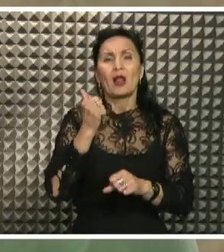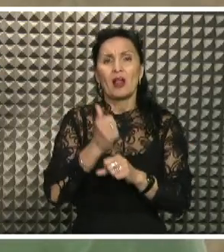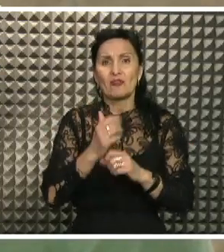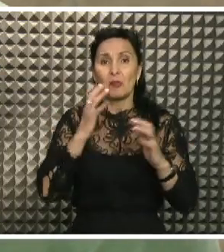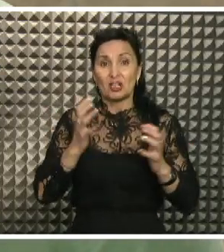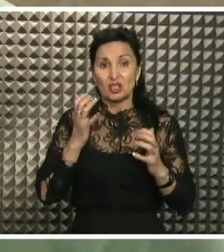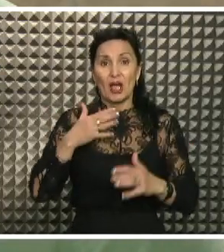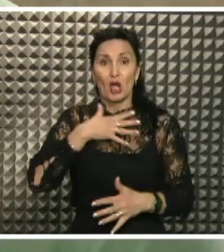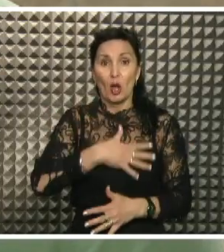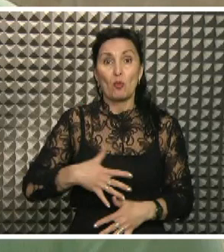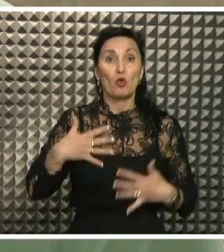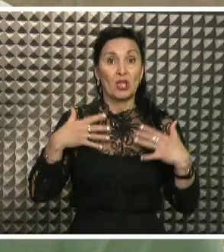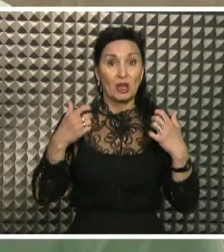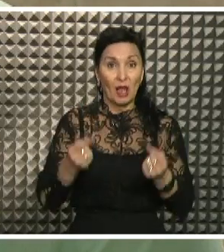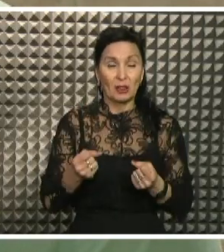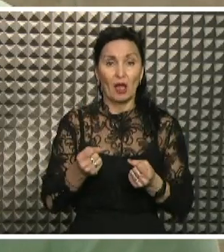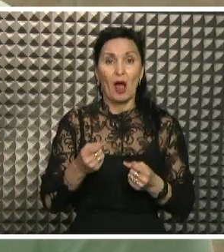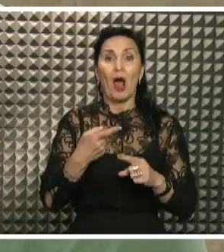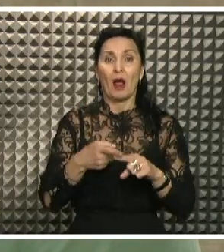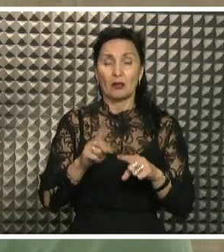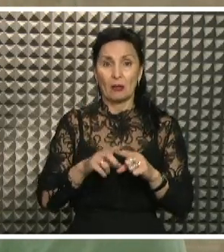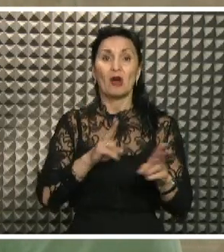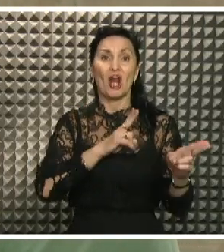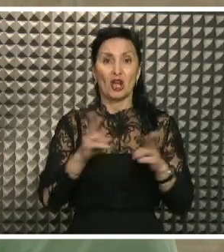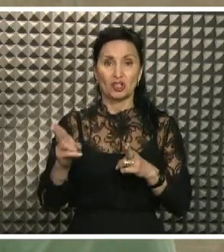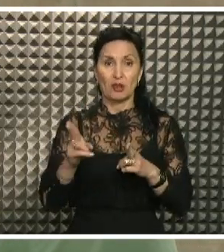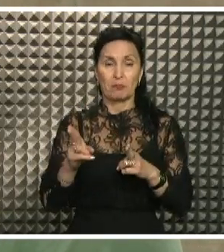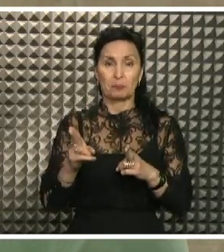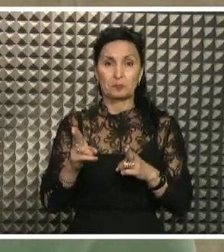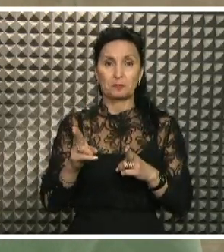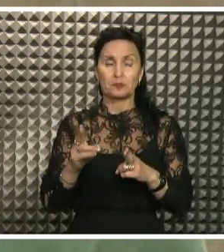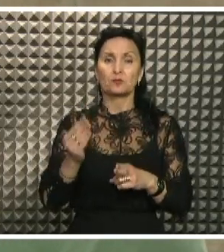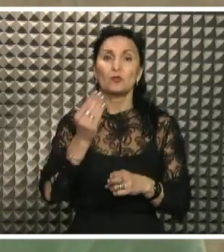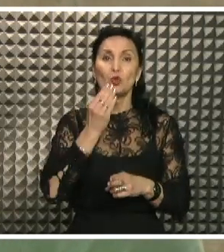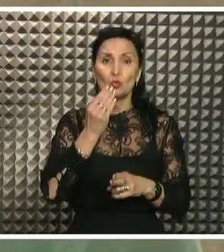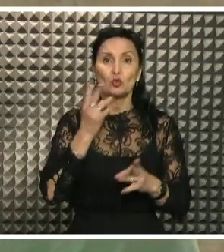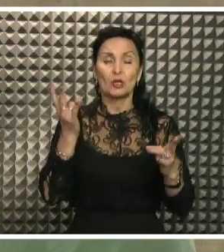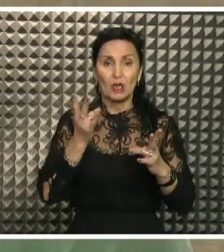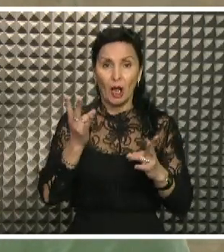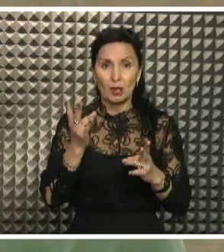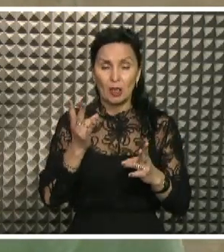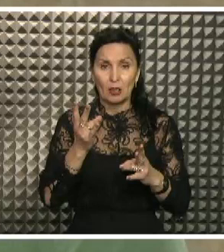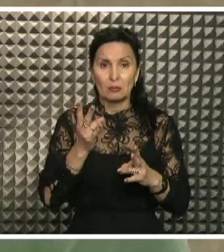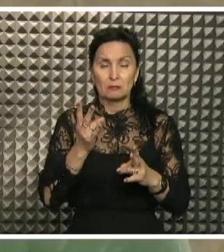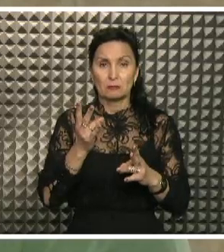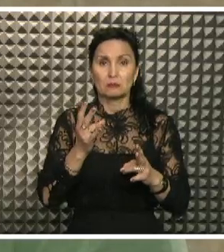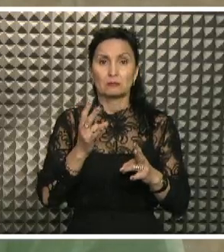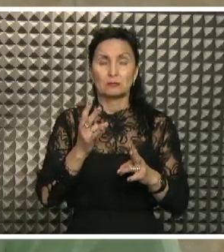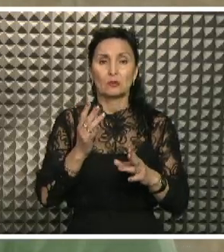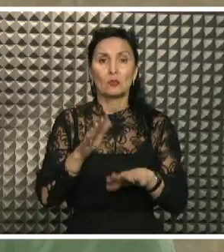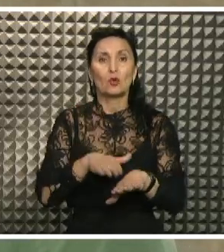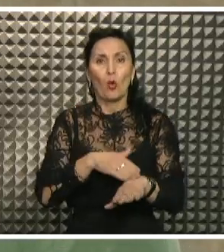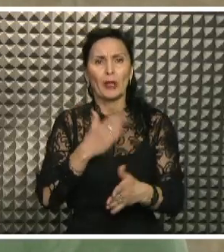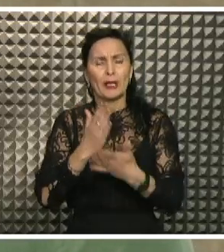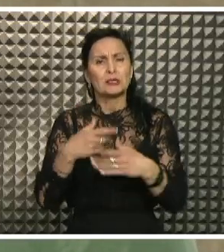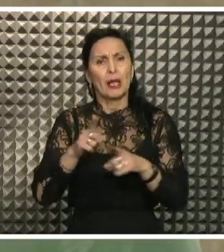поддержания иммунитета – это, опять же, режим. То есть кушать надо дробно, хотя сейчас есть такие